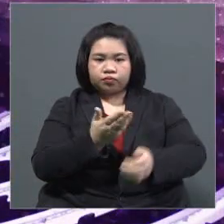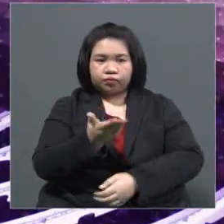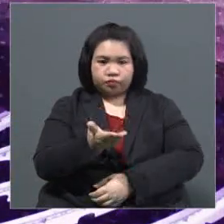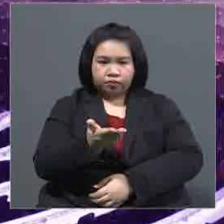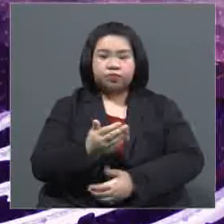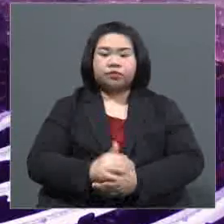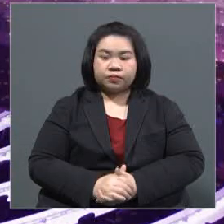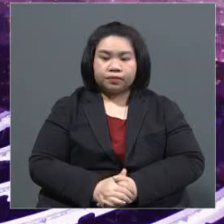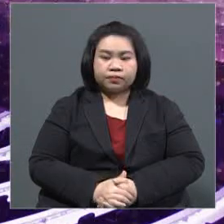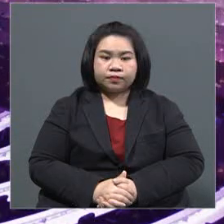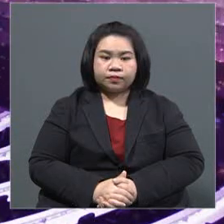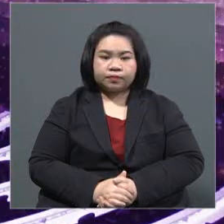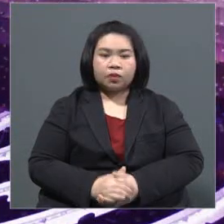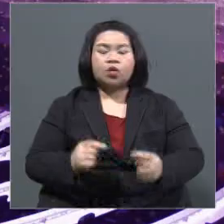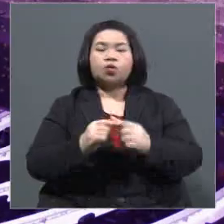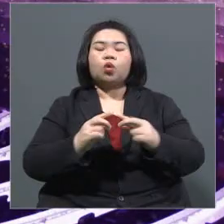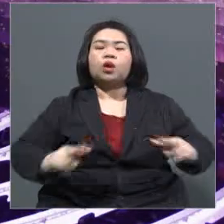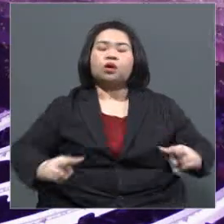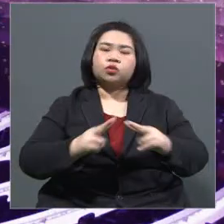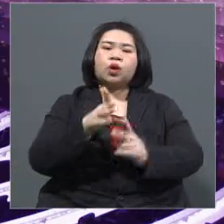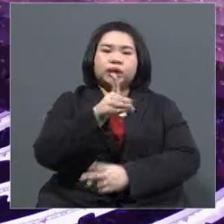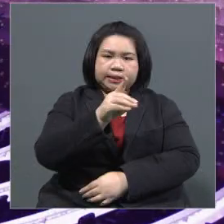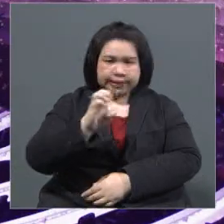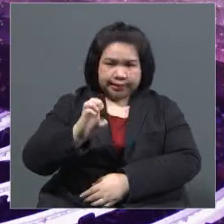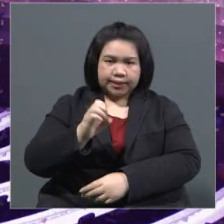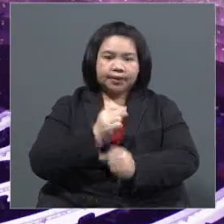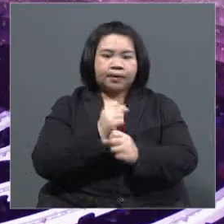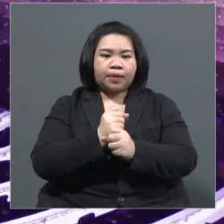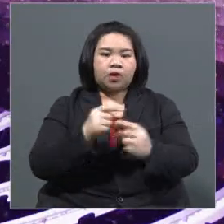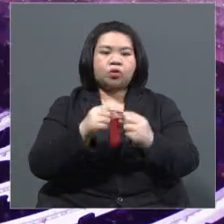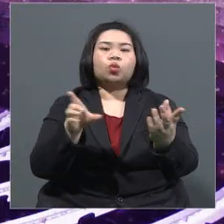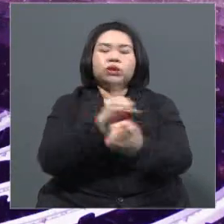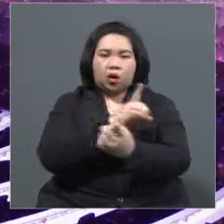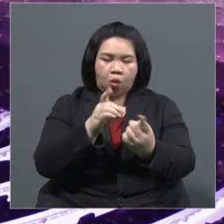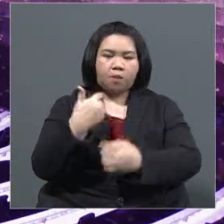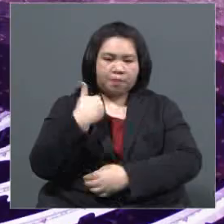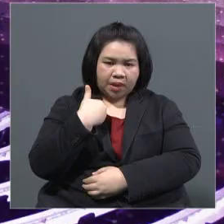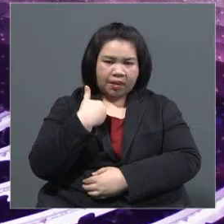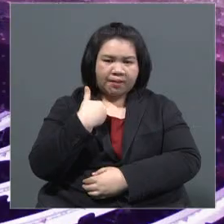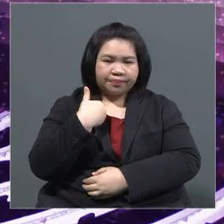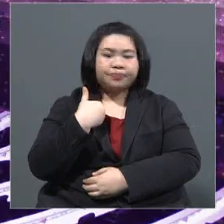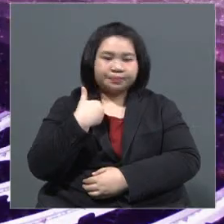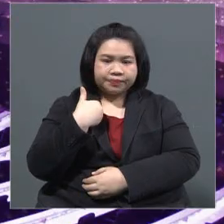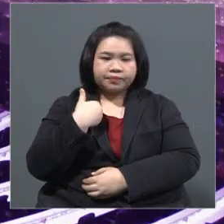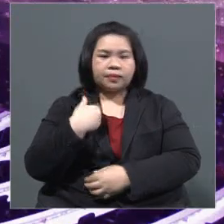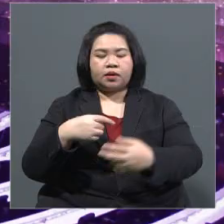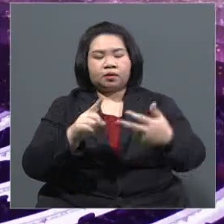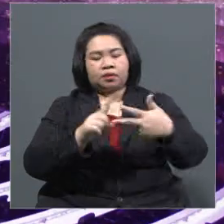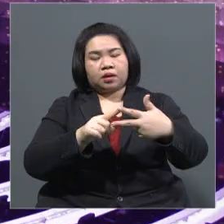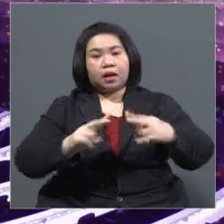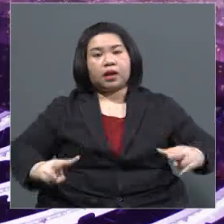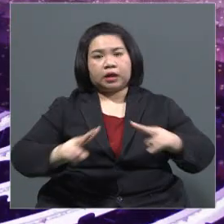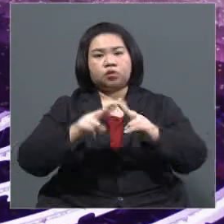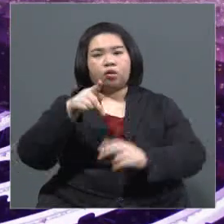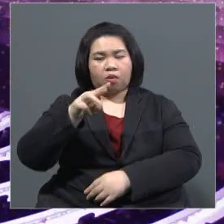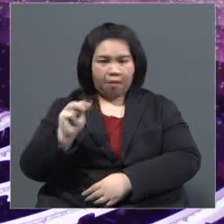กระทรวงดิจิตัลเพื่อเศรษฐกิจและสังคมจะกำกับดูแลงานทางด้านสังคมคือกระทรวงดิจิตัลเพื่อเศรษฐกิจและสังคมกระทรวงการ